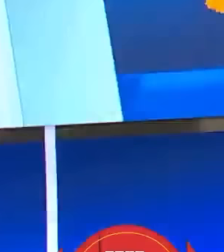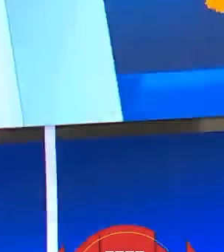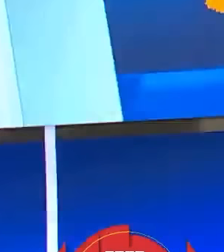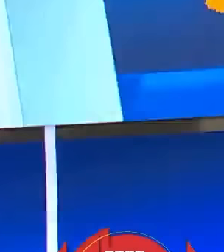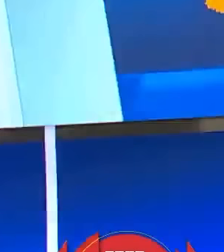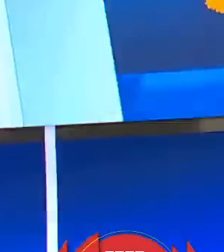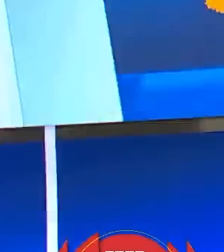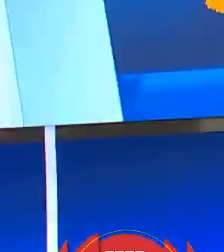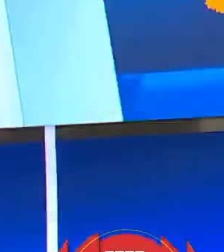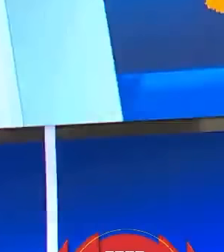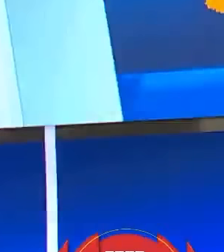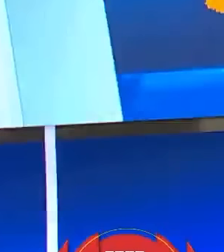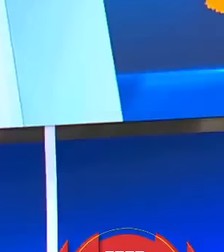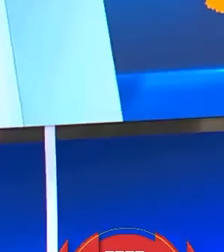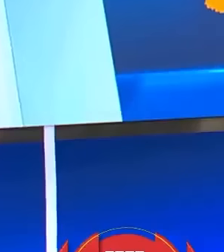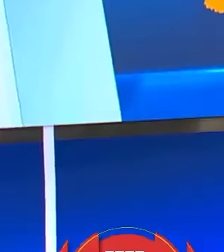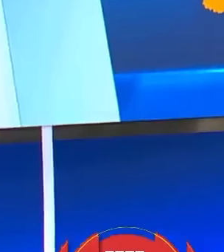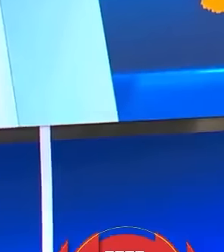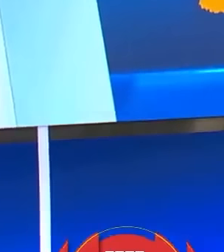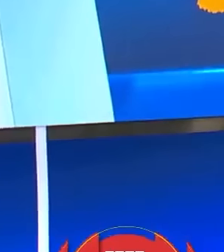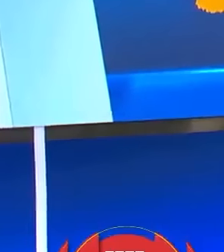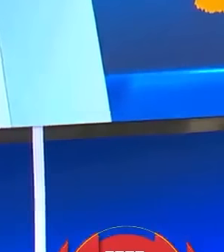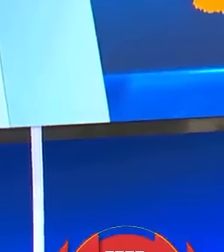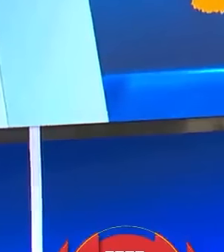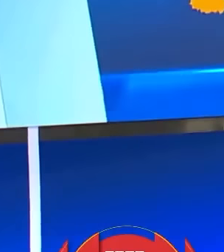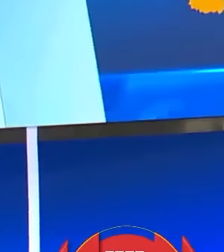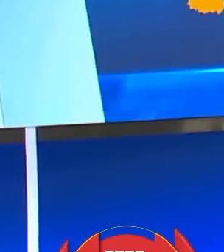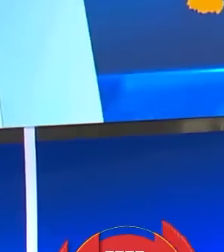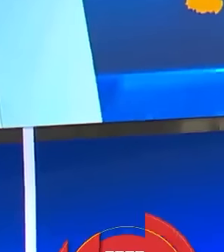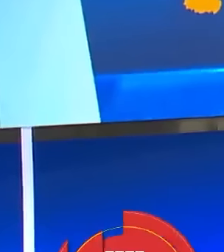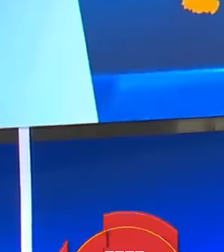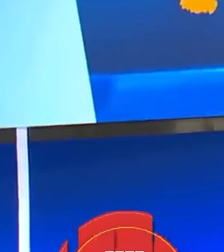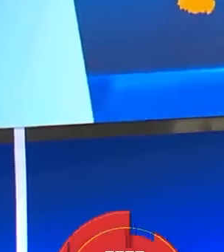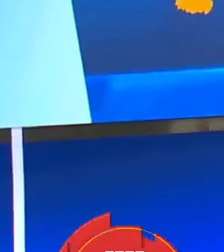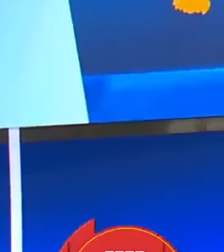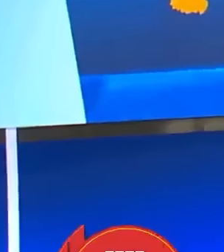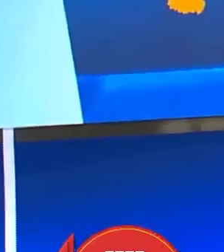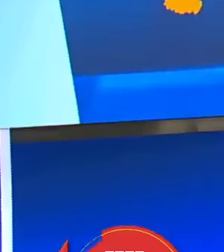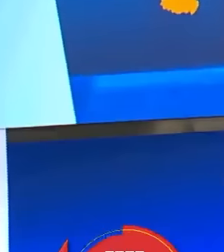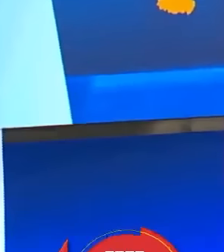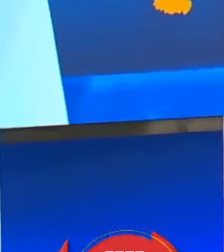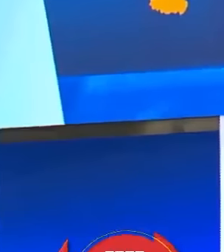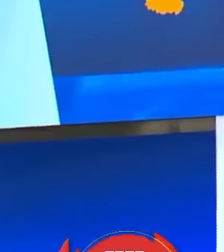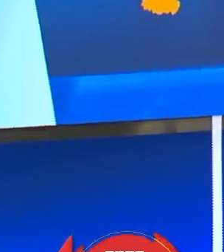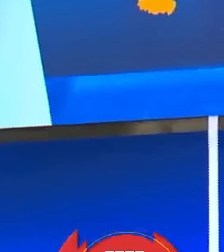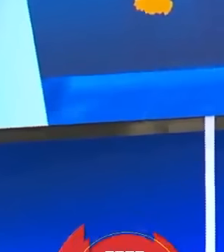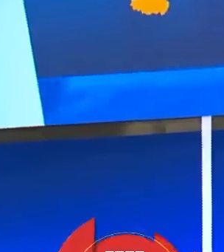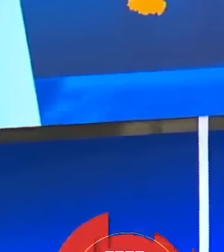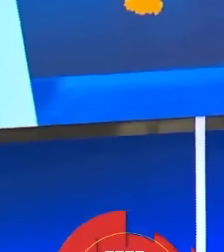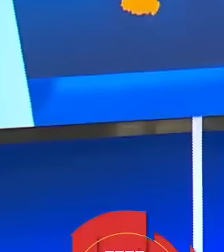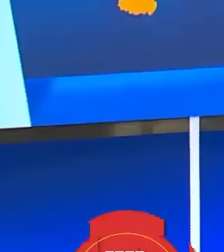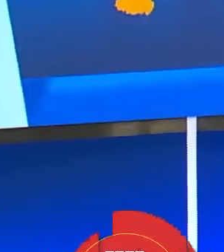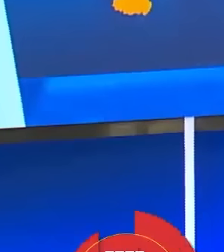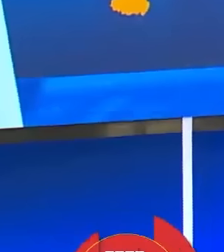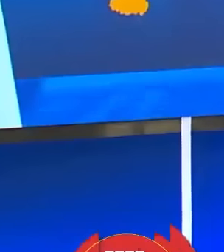เส้นทางให้มากขึ้นนะคะก็จะมีเส้นทางหัวหินอุดรธานีรวมไปถึงลงใต้มาหัวหินด้วยนะคะก็จะเป็นหัวหินหาดใ